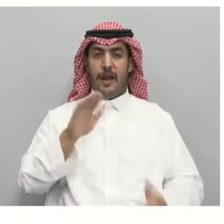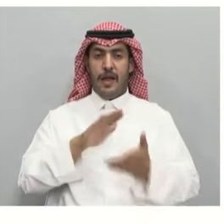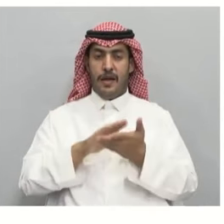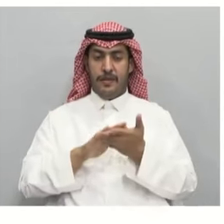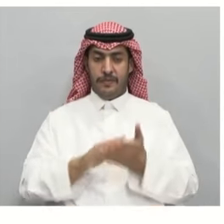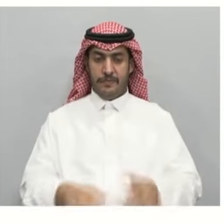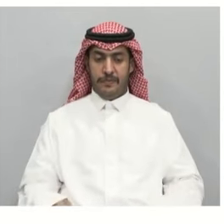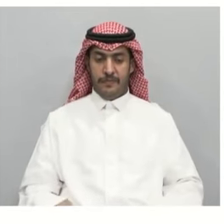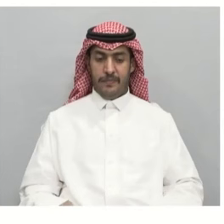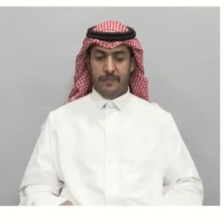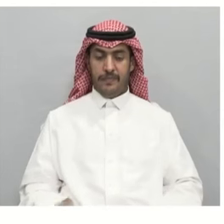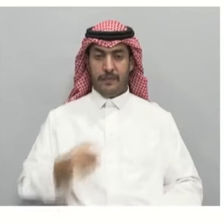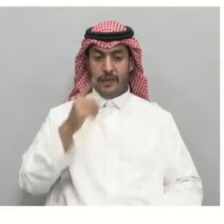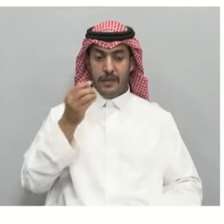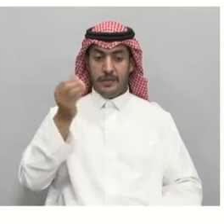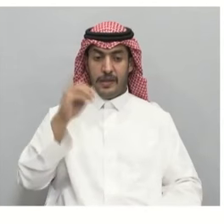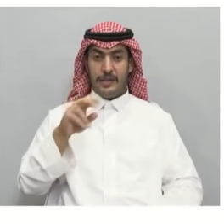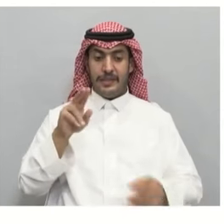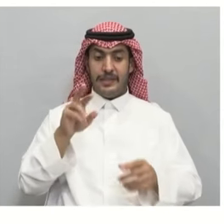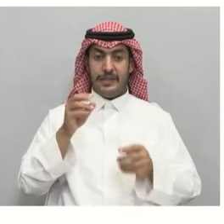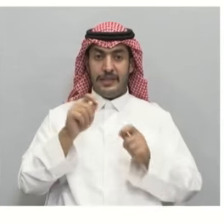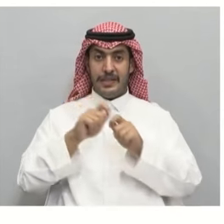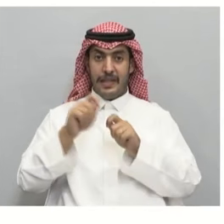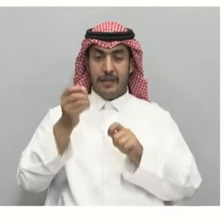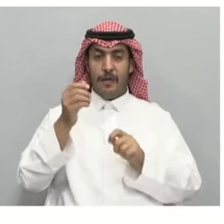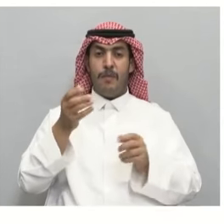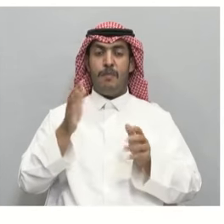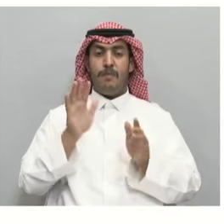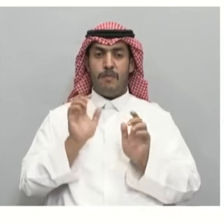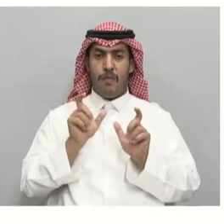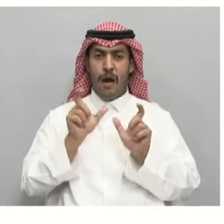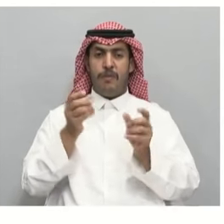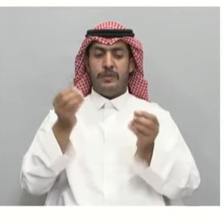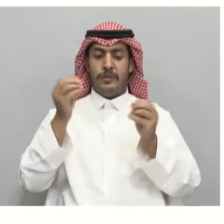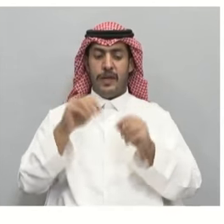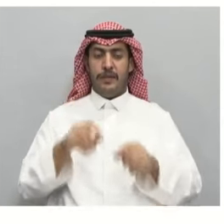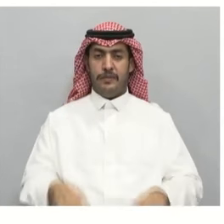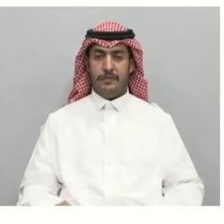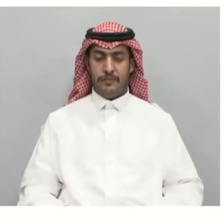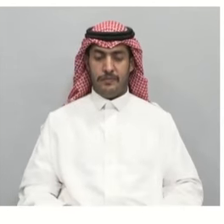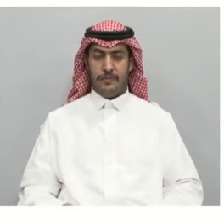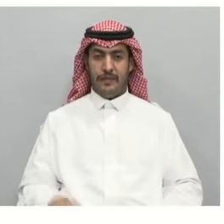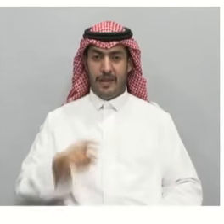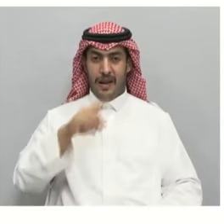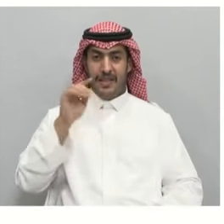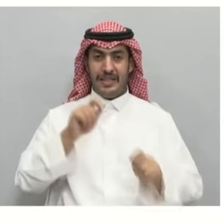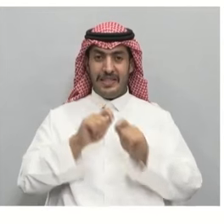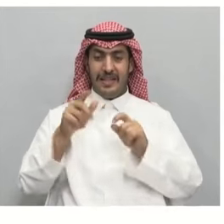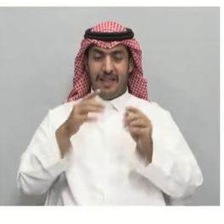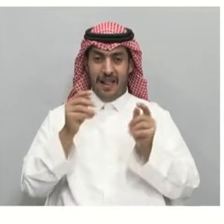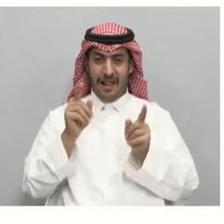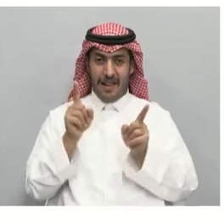العرضي فاذا زاد طول السلك زادت المقاومه والعكس صحيح اذا قصر طول السلق